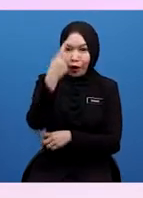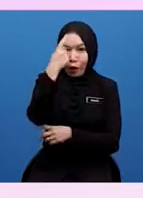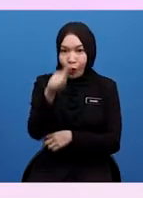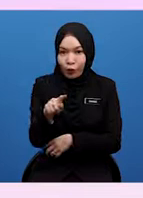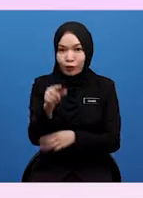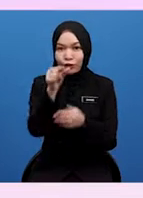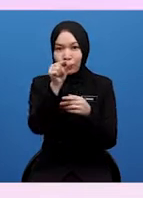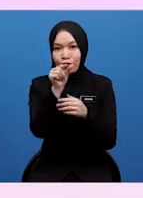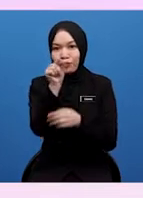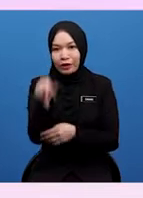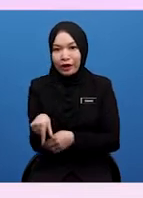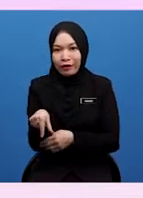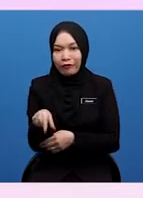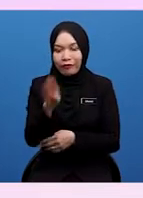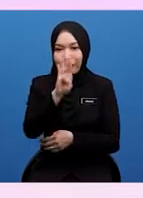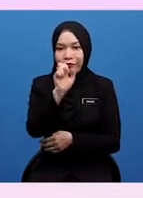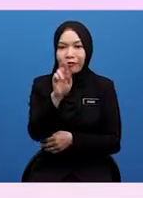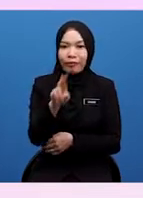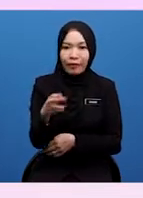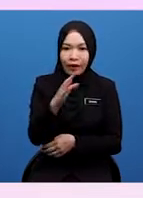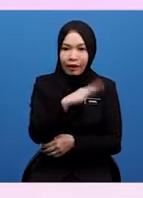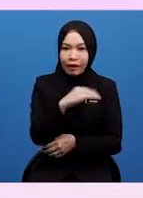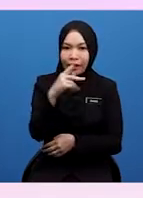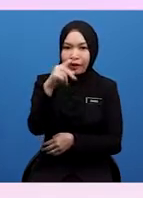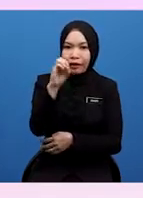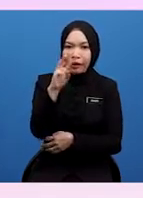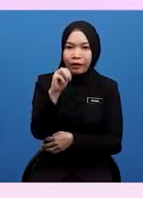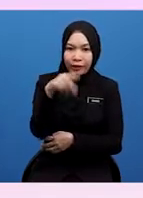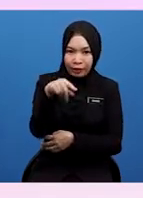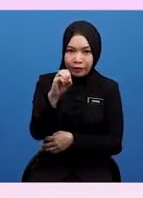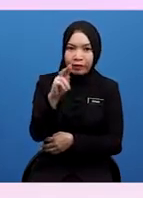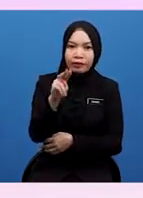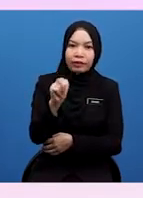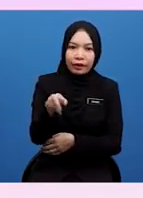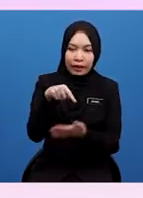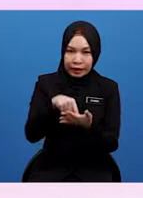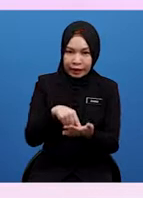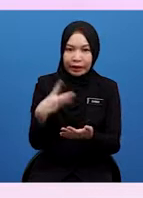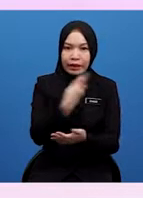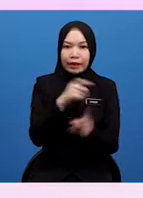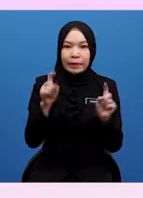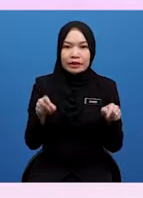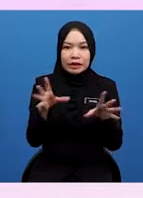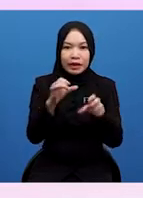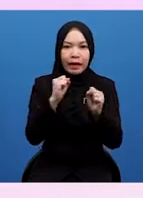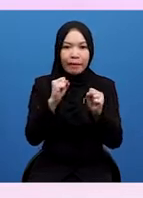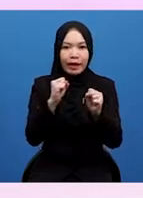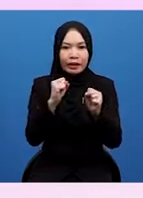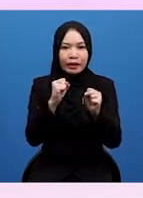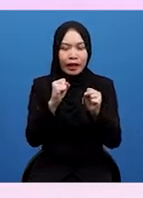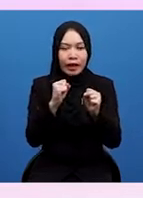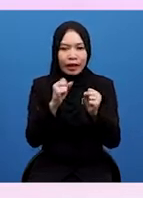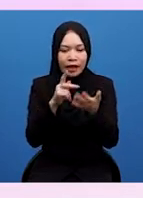Untuk graf bar compound ini, kita memerlukan data yang tertinggi, iaitu